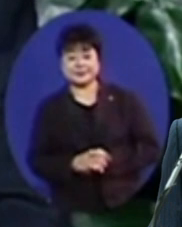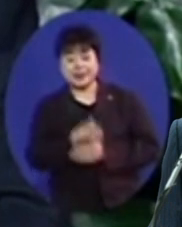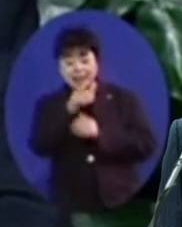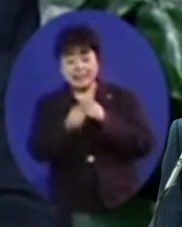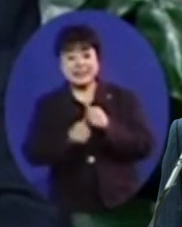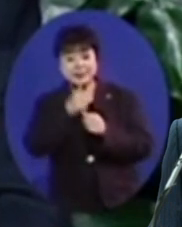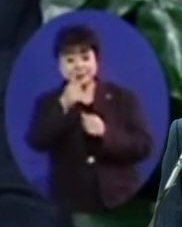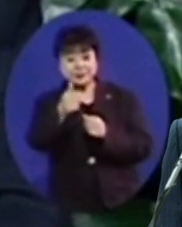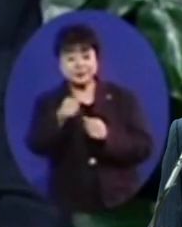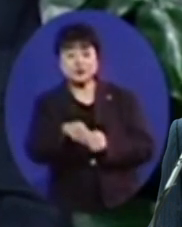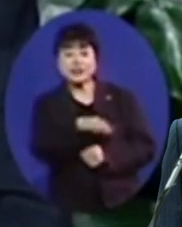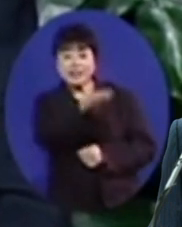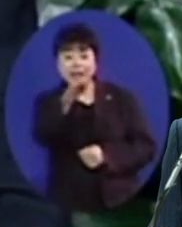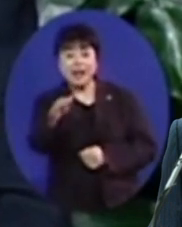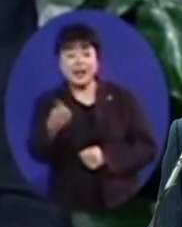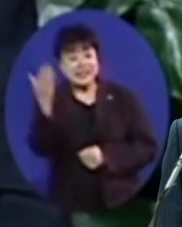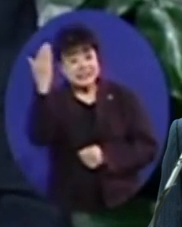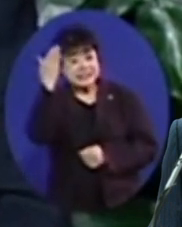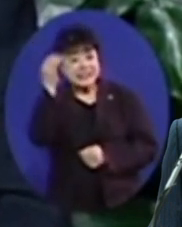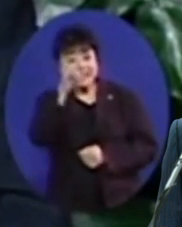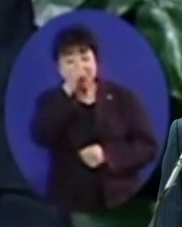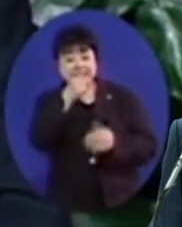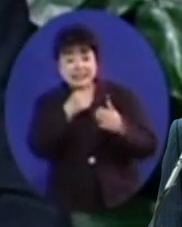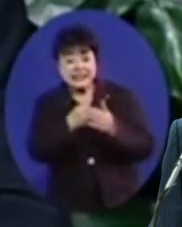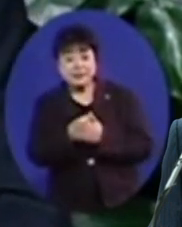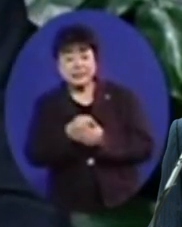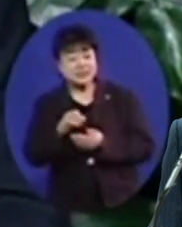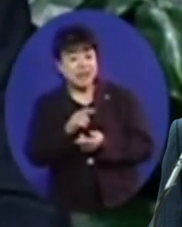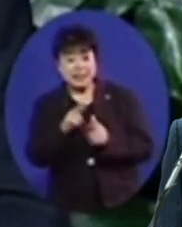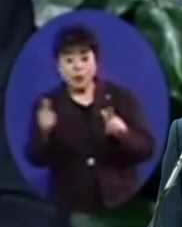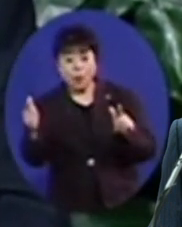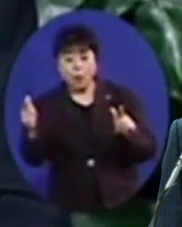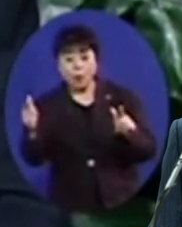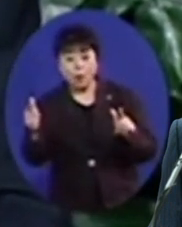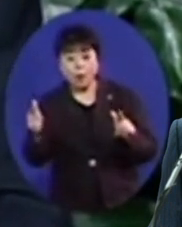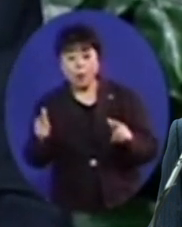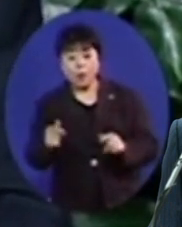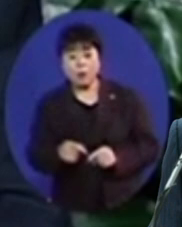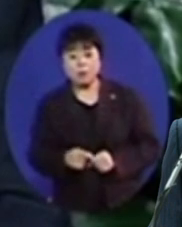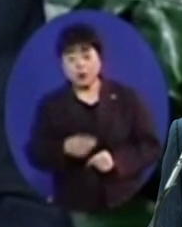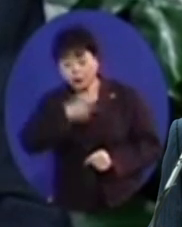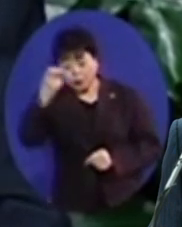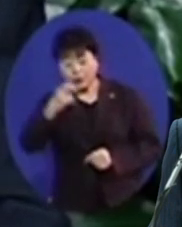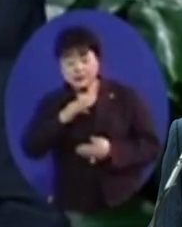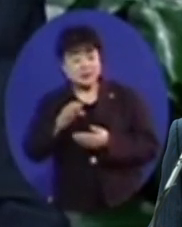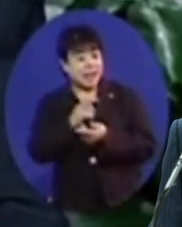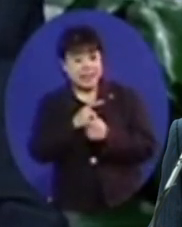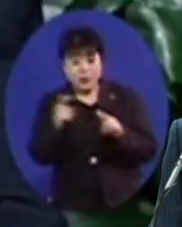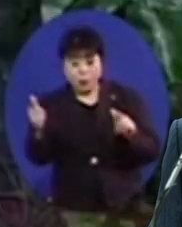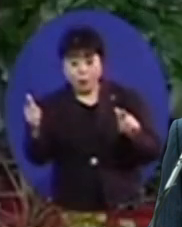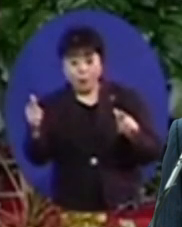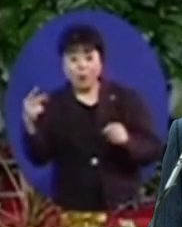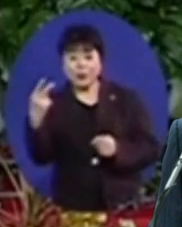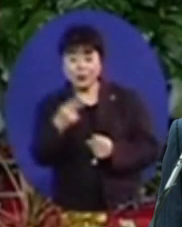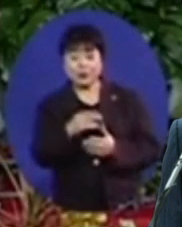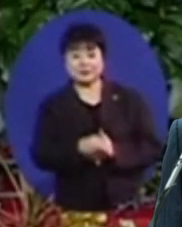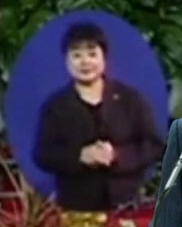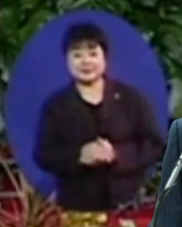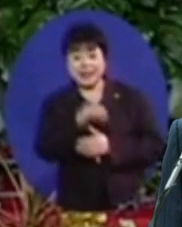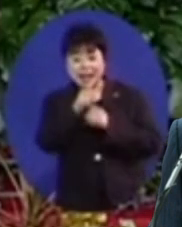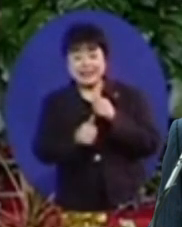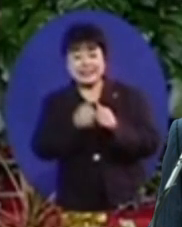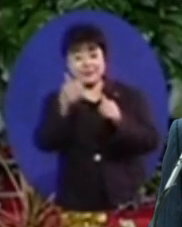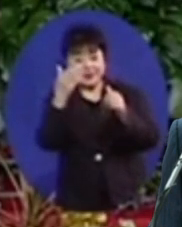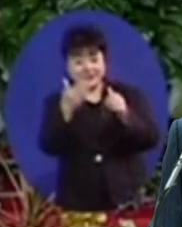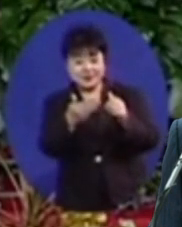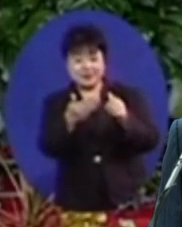하나님은 우리가 지혜롭기 때문에 우리를 쓰는 것도 아니고 잘났기 때문에 우리를 쓰는 것도 아닌 것입니다. 하나님이